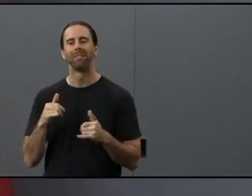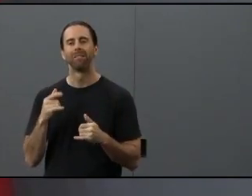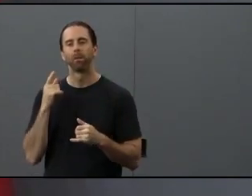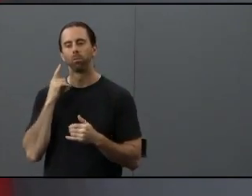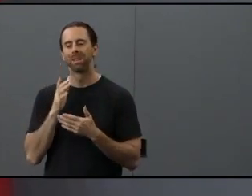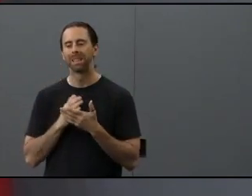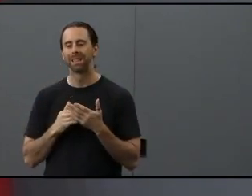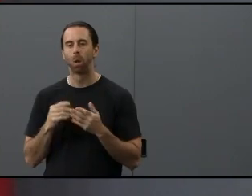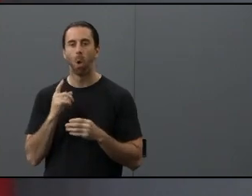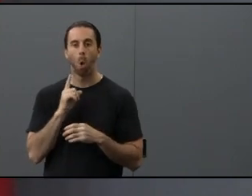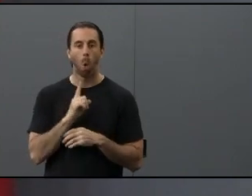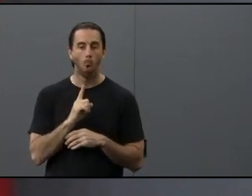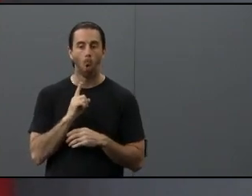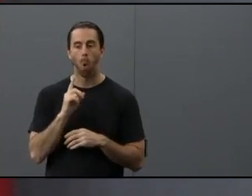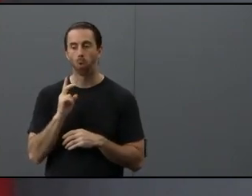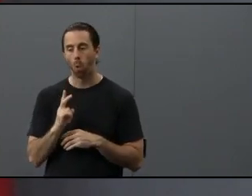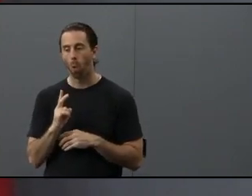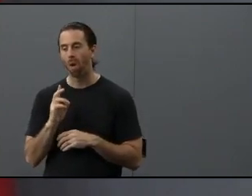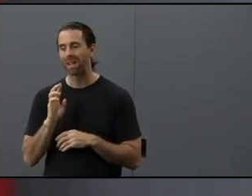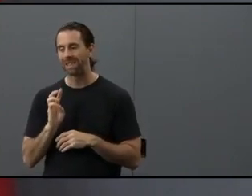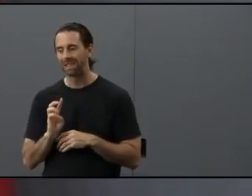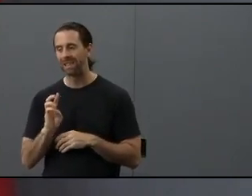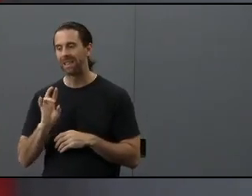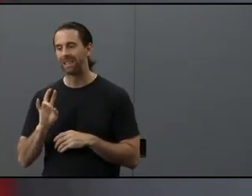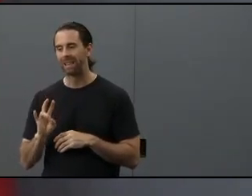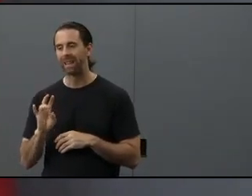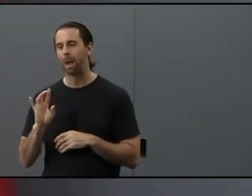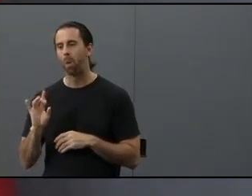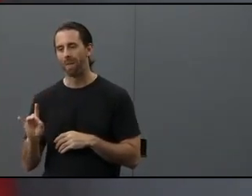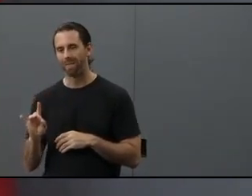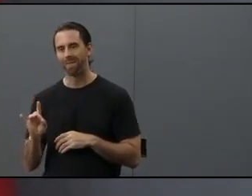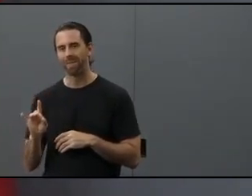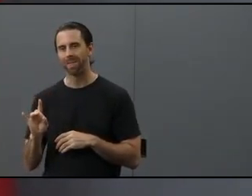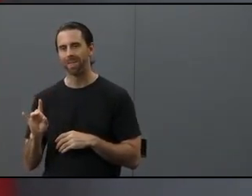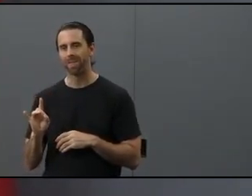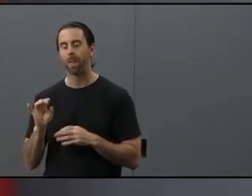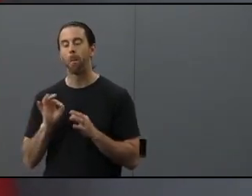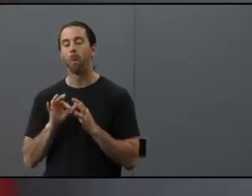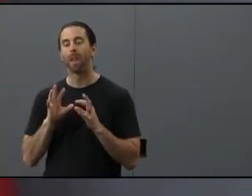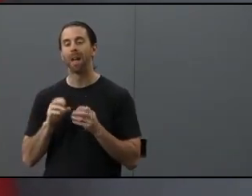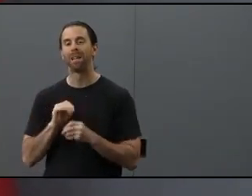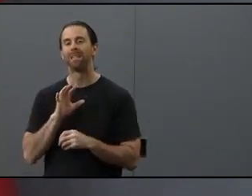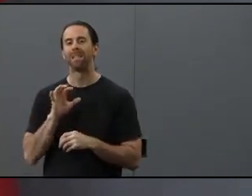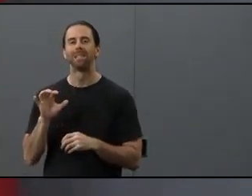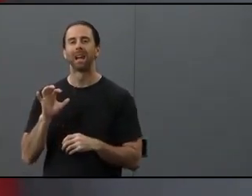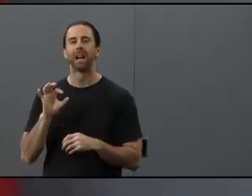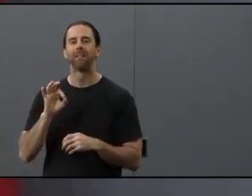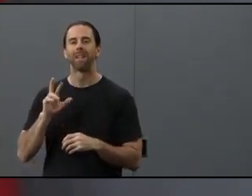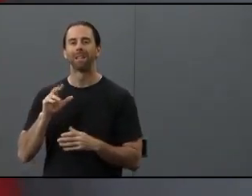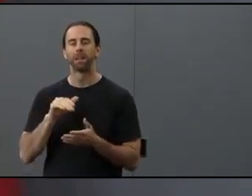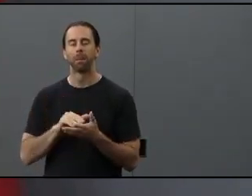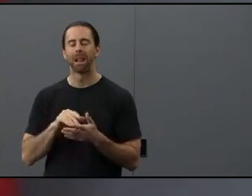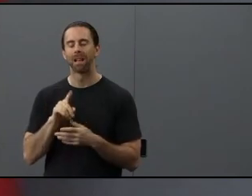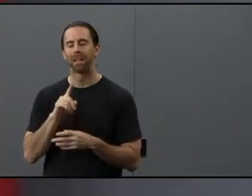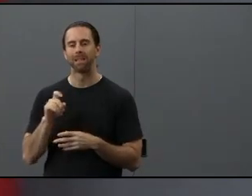les sections 1 2 6 7 et 8 au montant de 593181 et